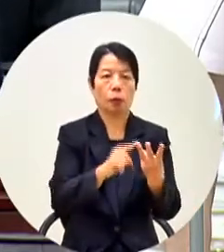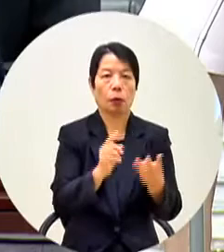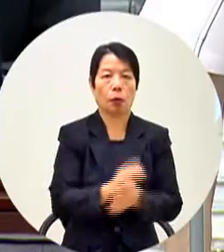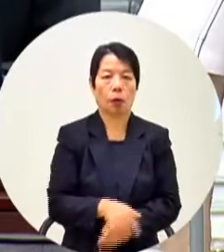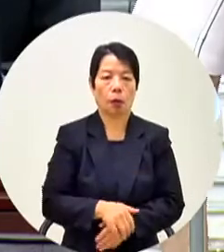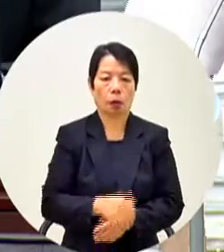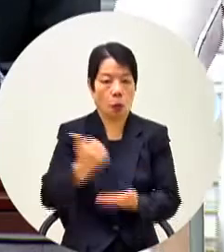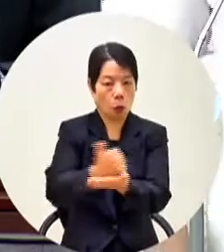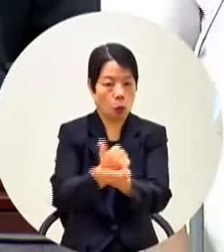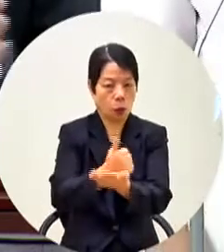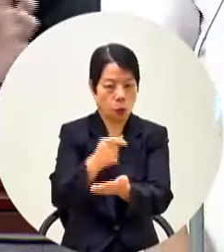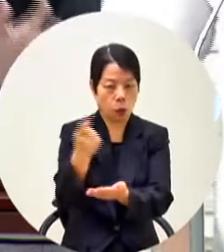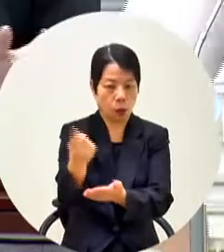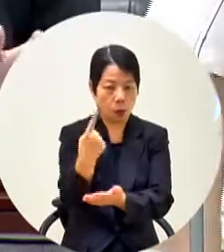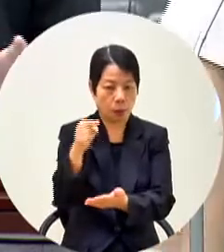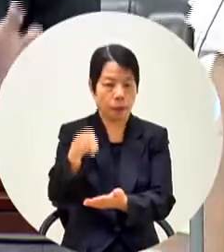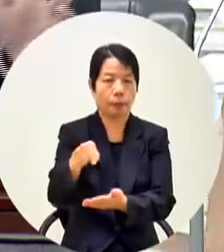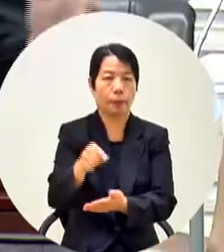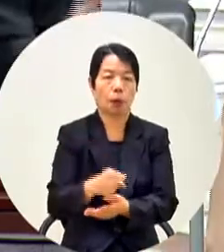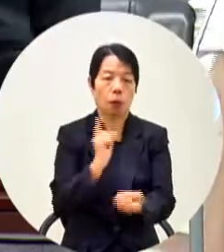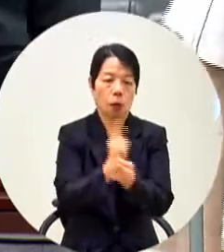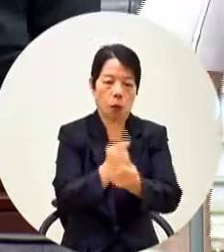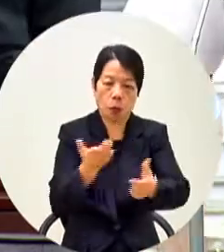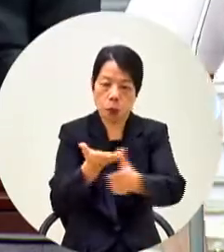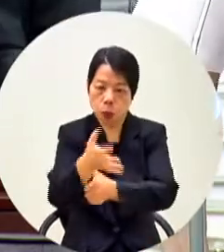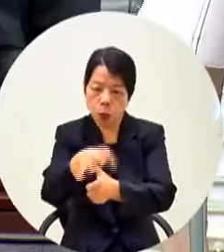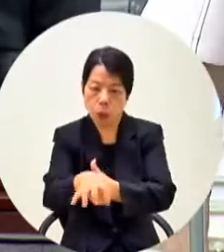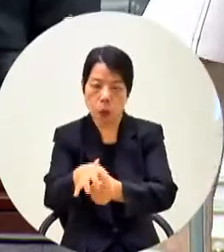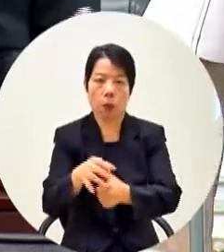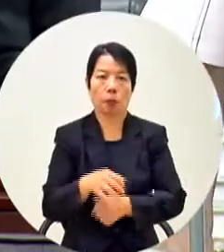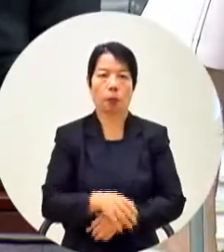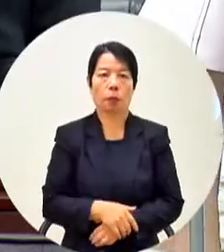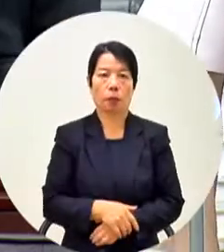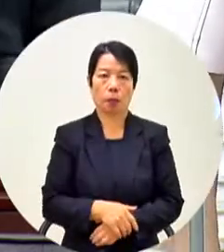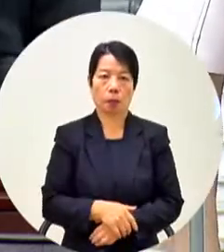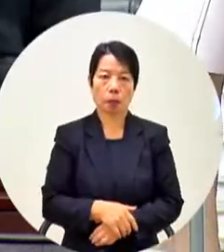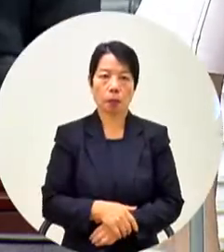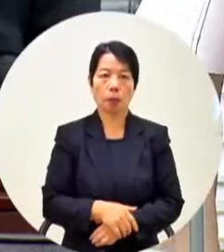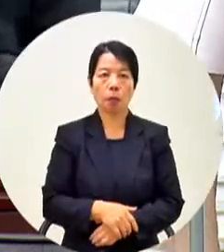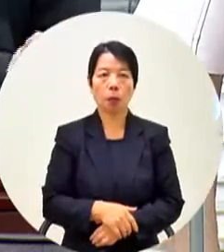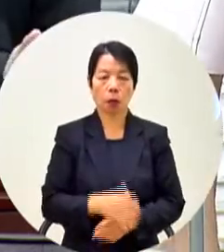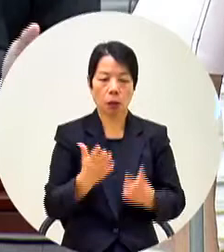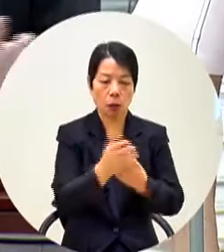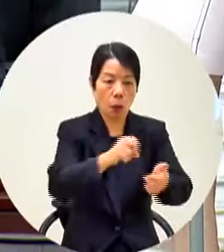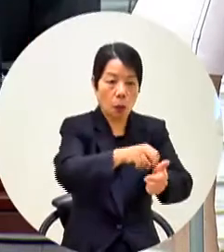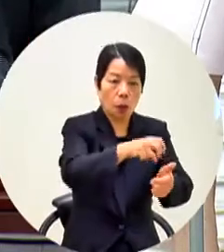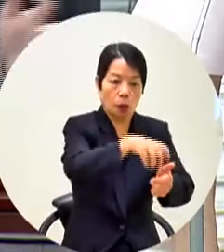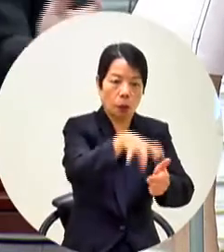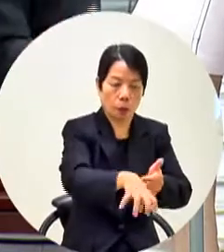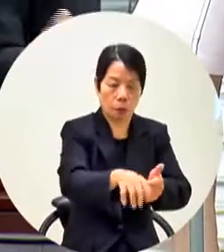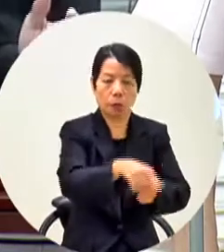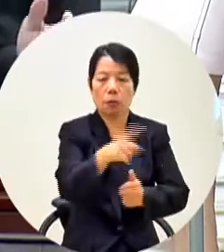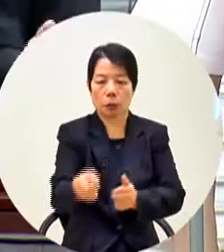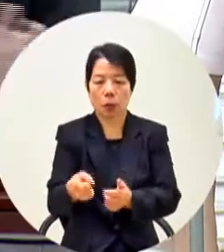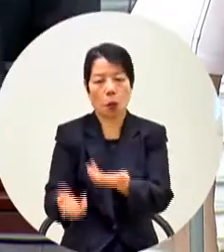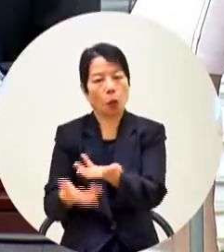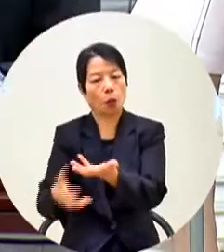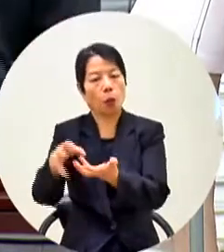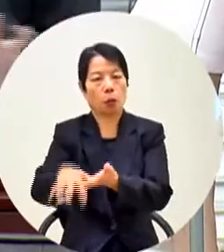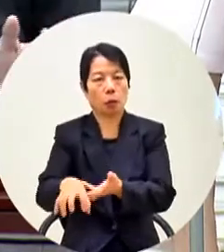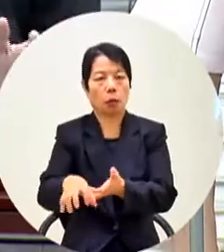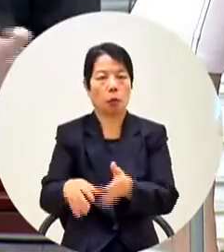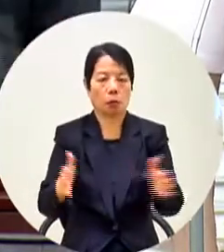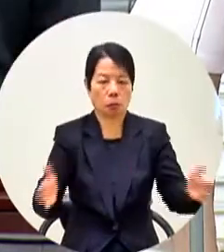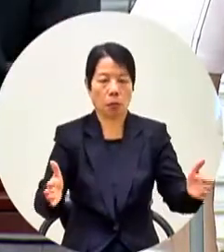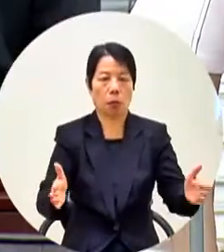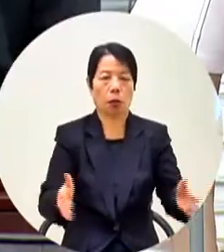肉为对来，啊，为屠宰场，还是讲为这个养猪场到餐桌，哦，从产地到餐桌